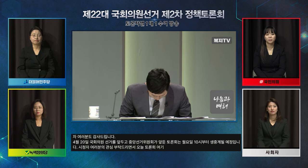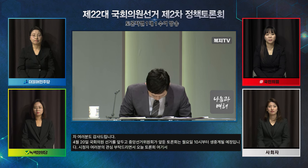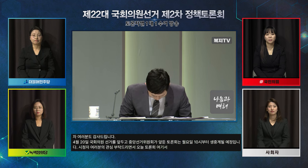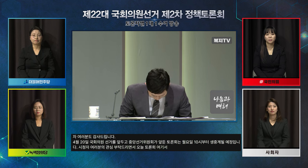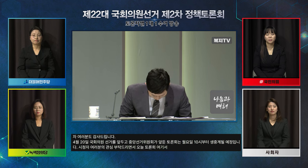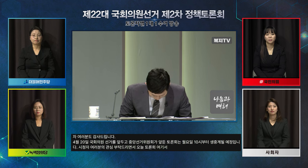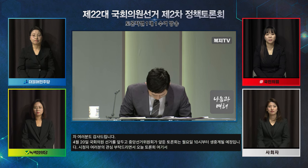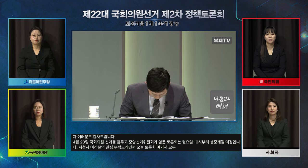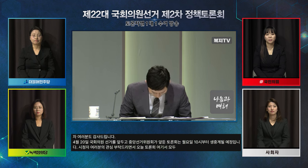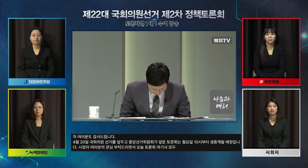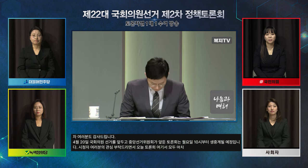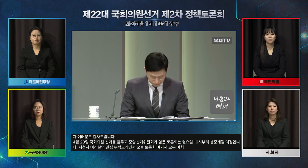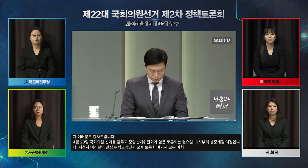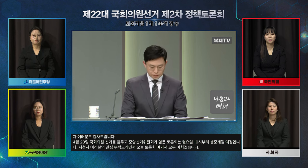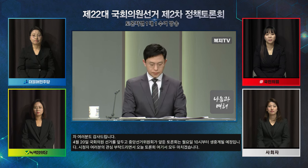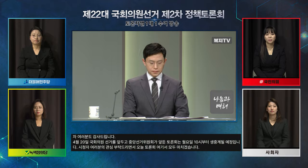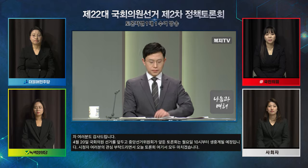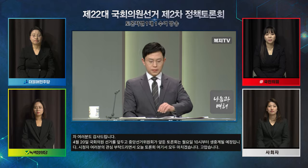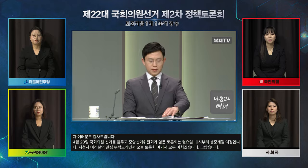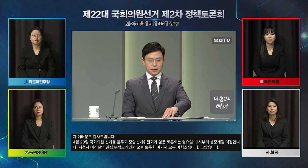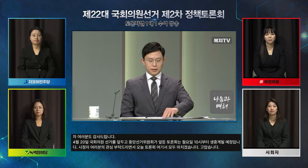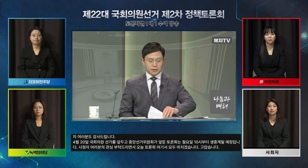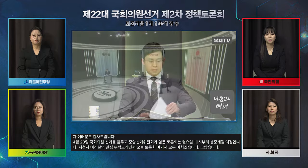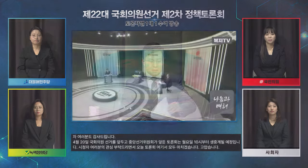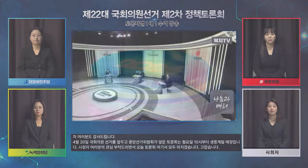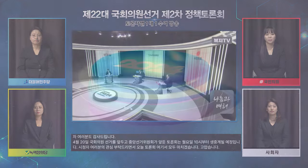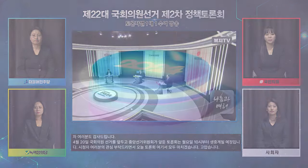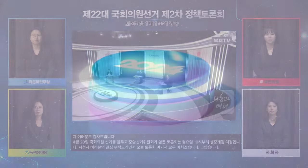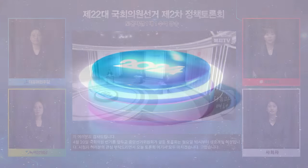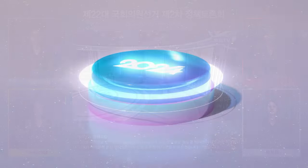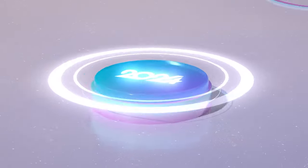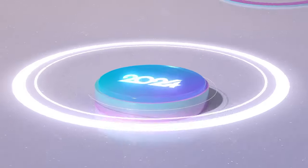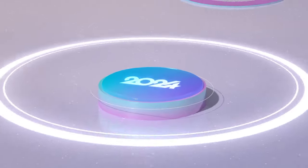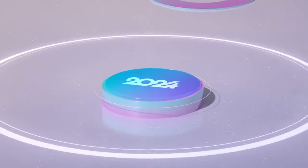고맙습니다. 고맙습니다.